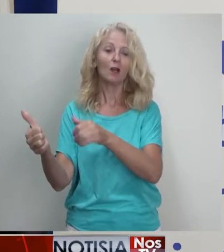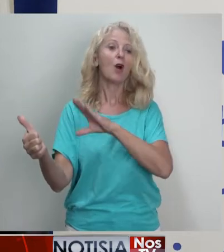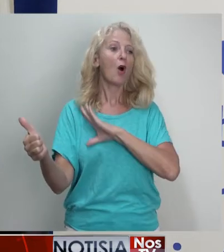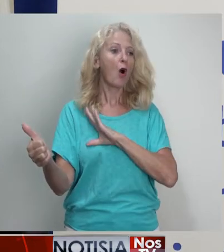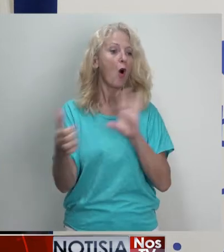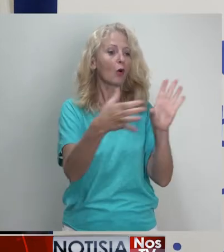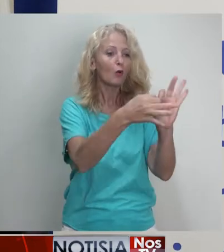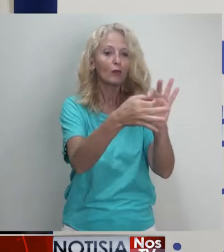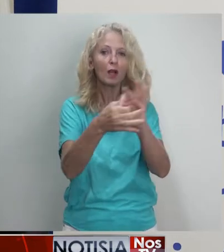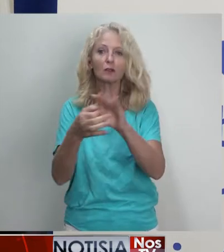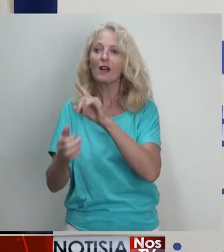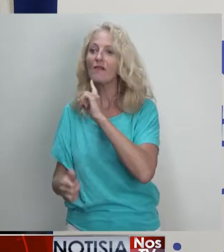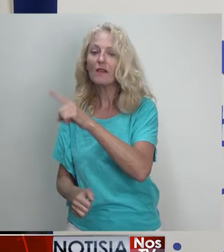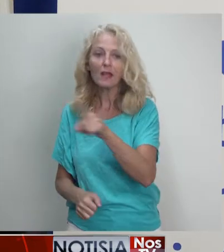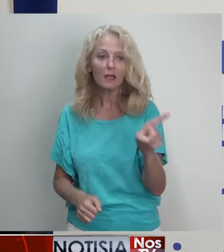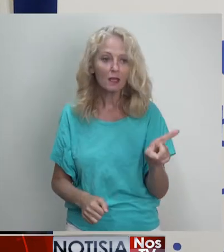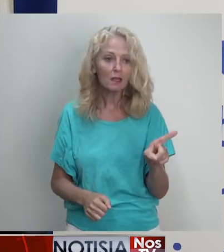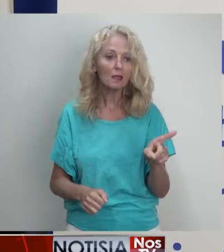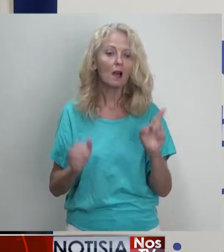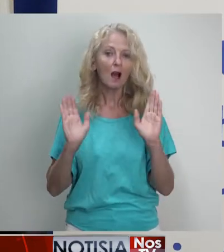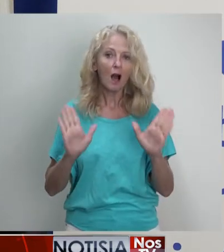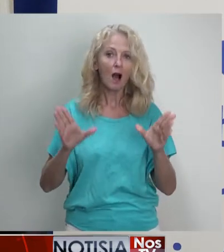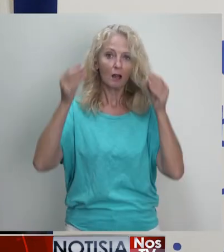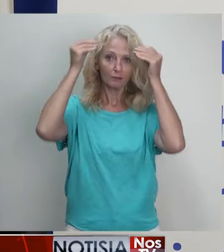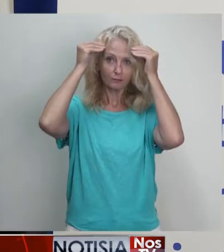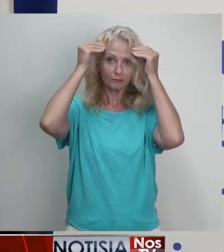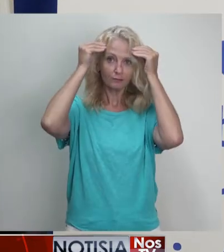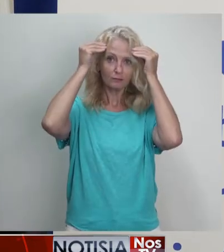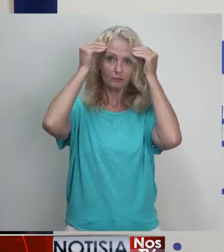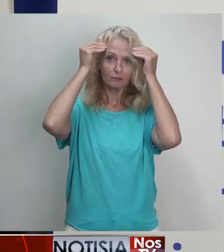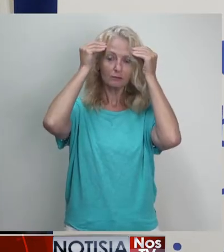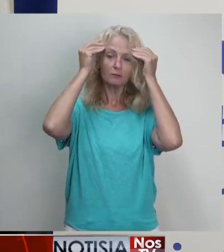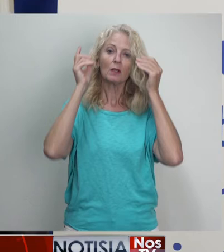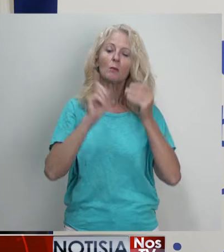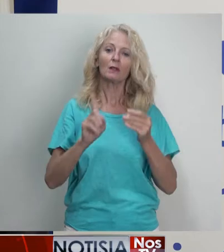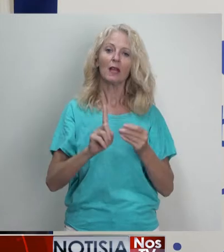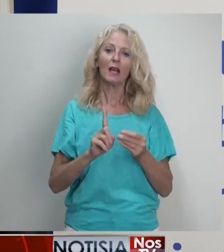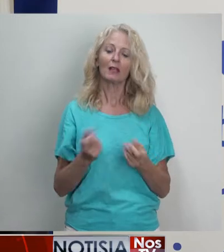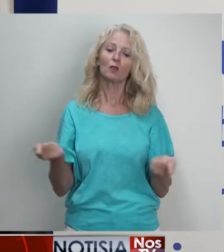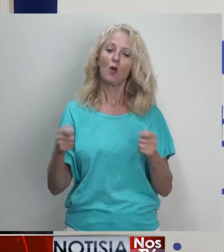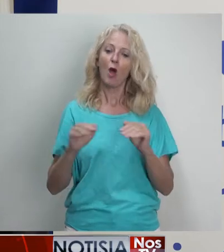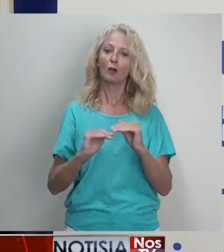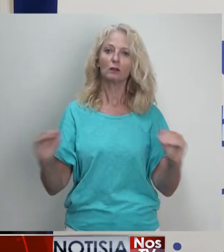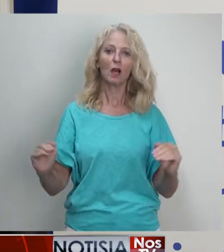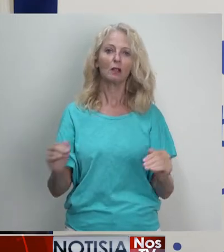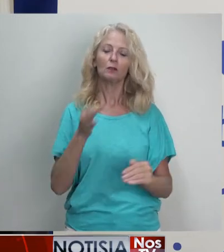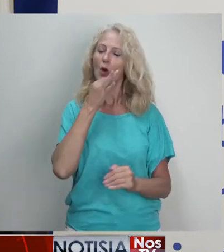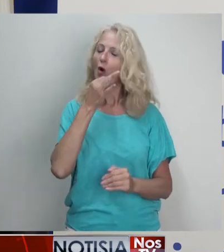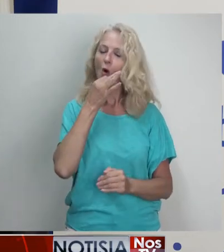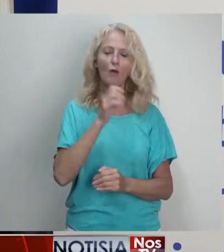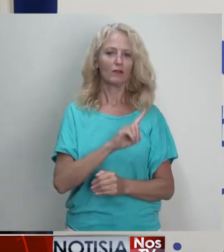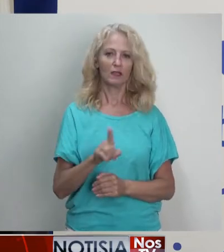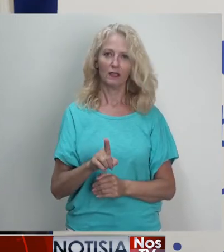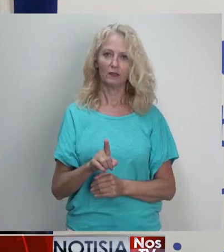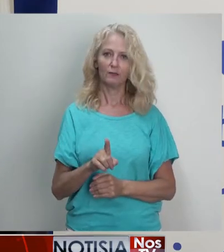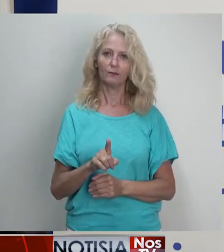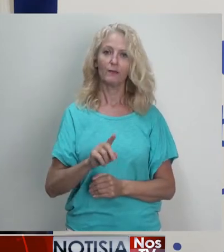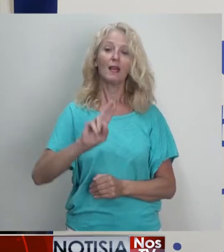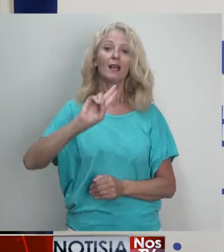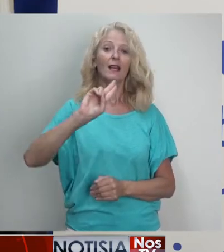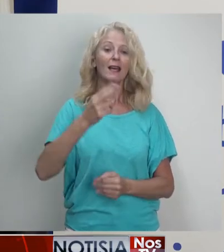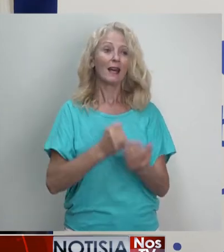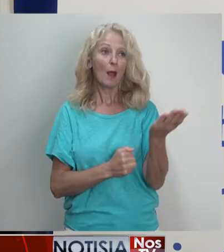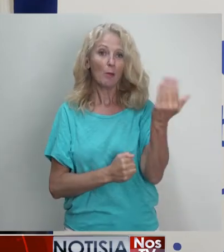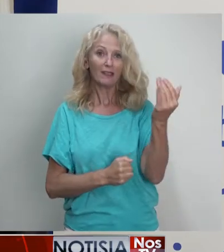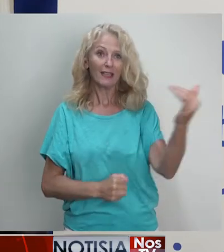de contacten in beeld zijn, hoeft er niet tot een lockdown te worden overgegaan. Ook heeft het geen consequenties voor de repatriëringsvlucht